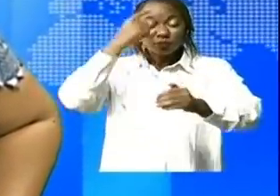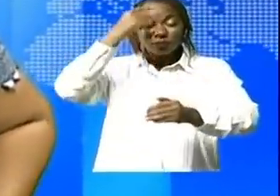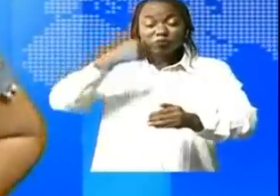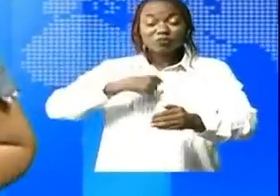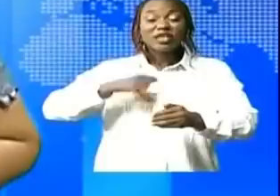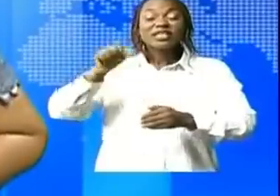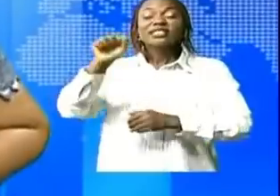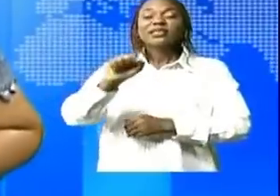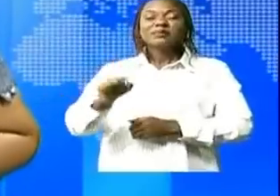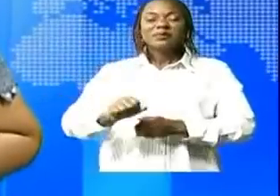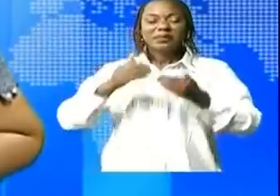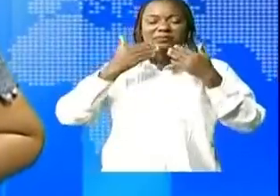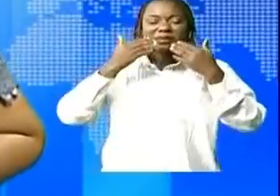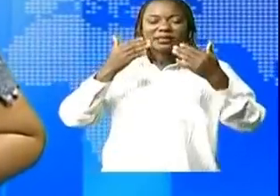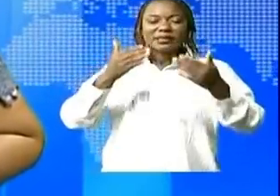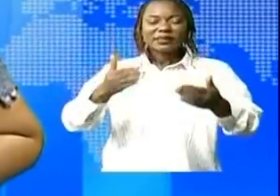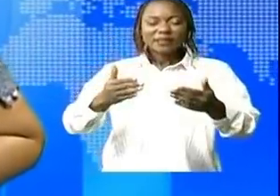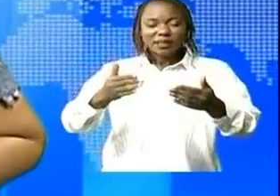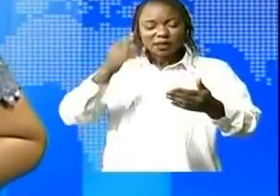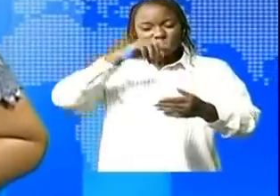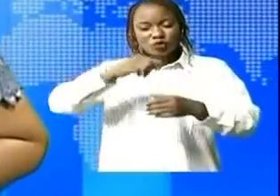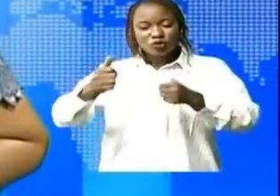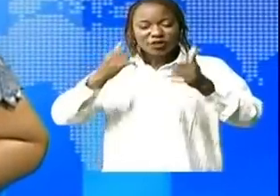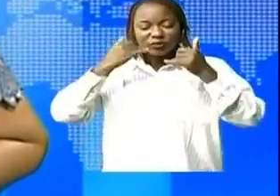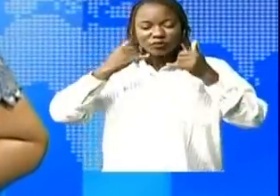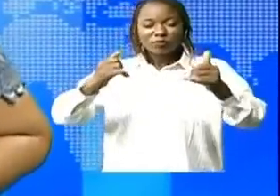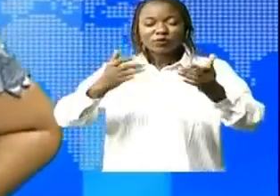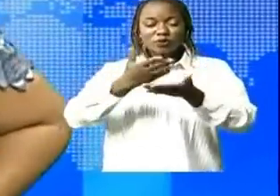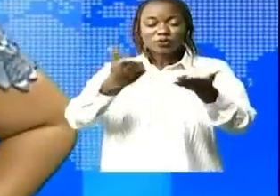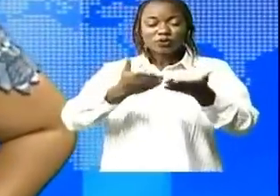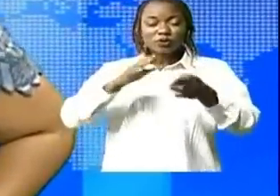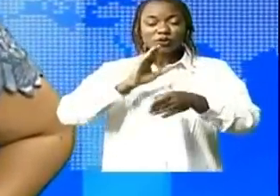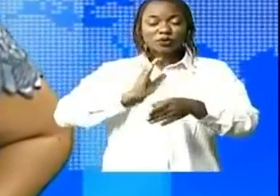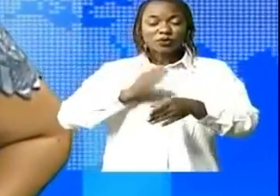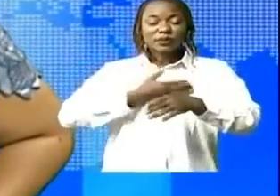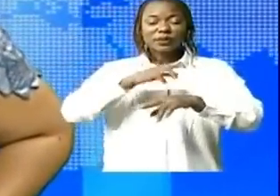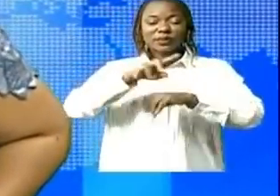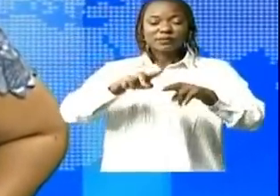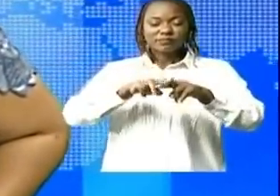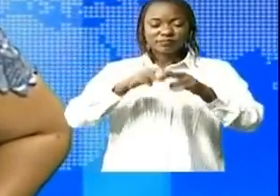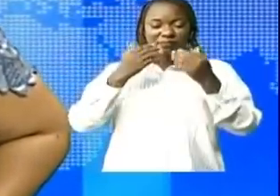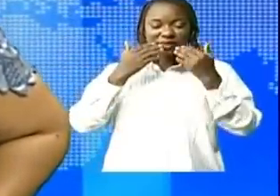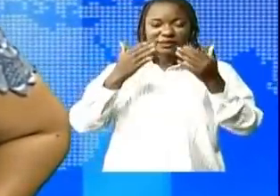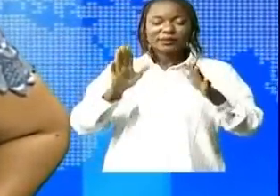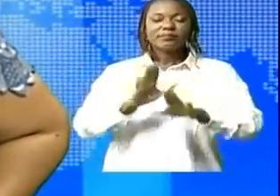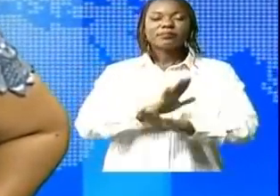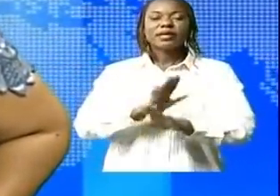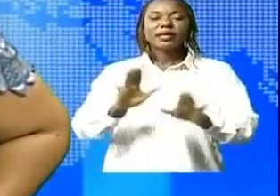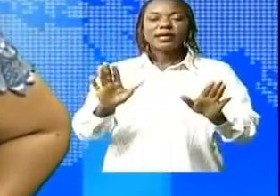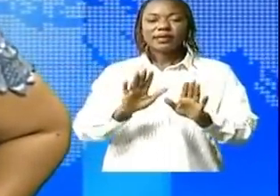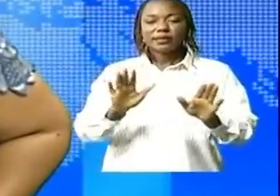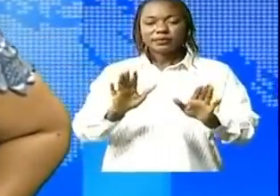nos antennes, retrouvées à 23h. Serge Merlin-Mata, moi je vous retrouve demain à 20h. Très bonne suite de programme sur la RTNC.